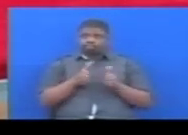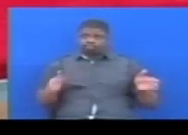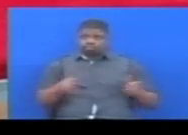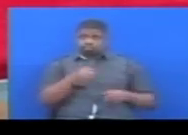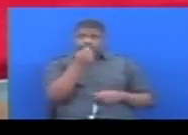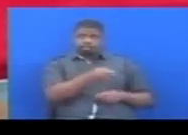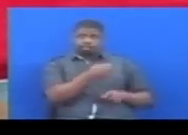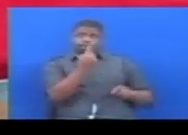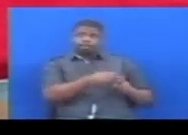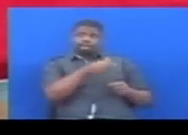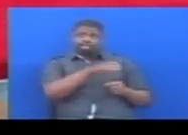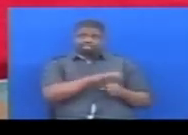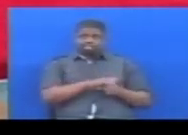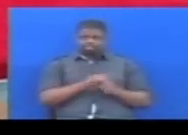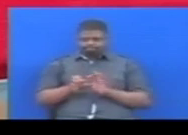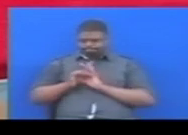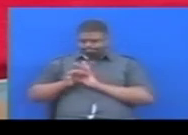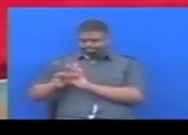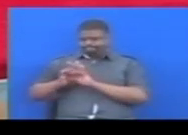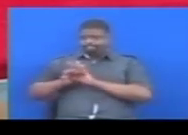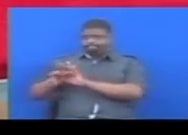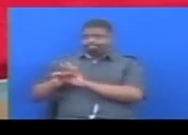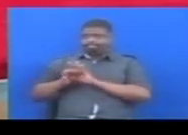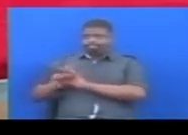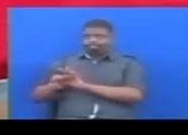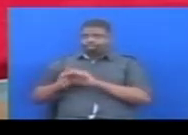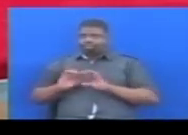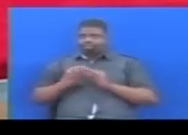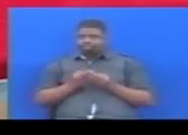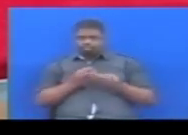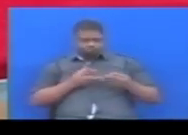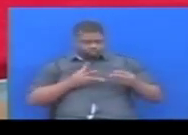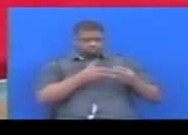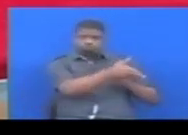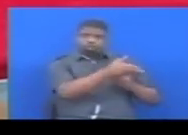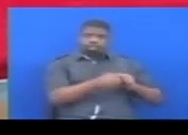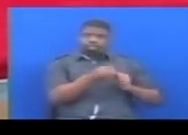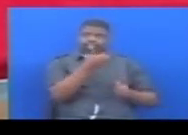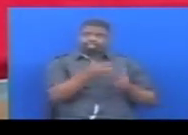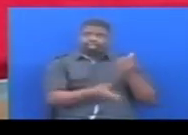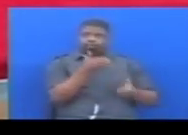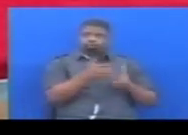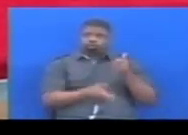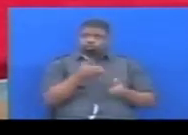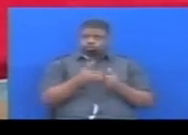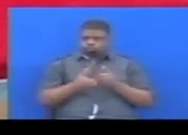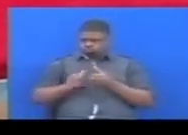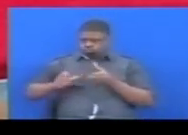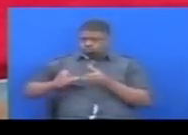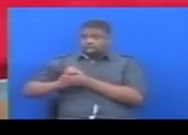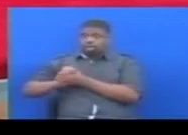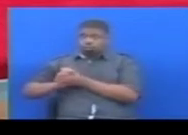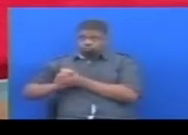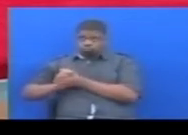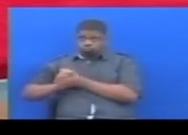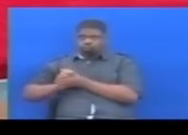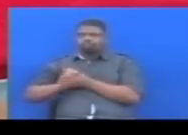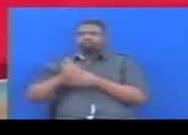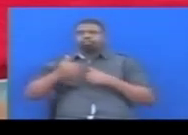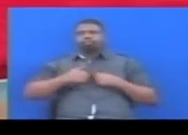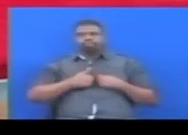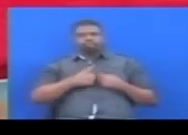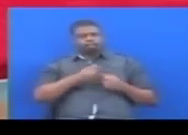tumekuwa tukishirikiana kwa namna ambavyo tunaweza kutatua changamoto za muungano. Lakini kama ambavyo nimeeleza kwenye